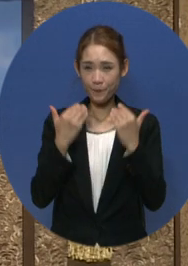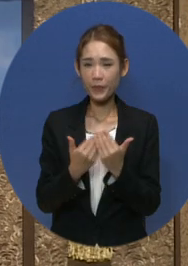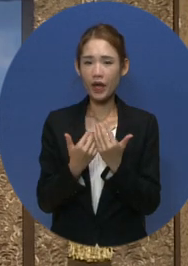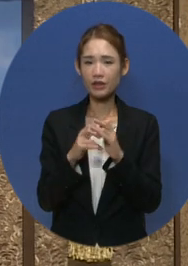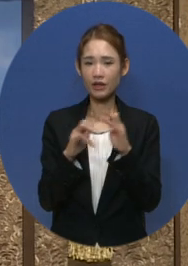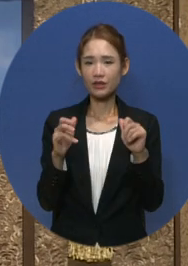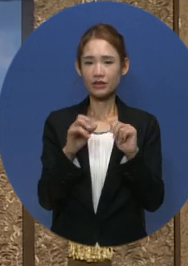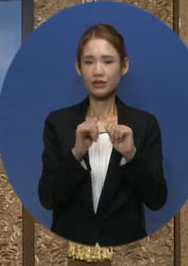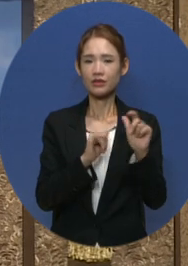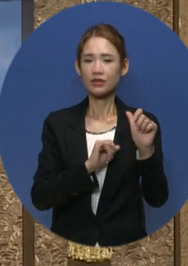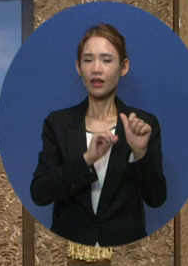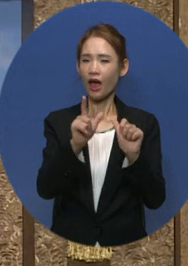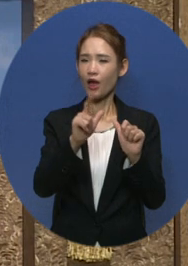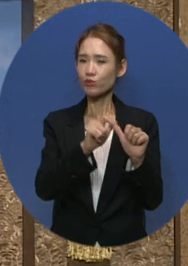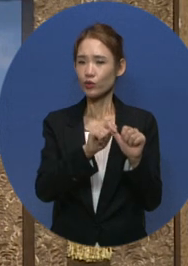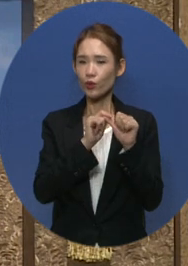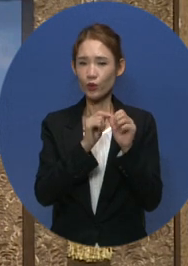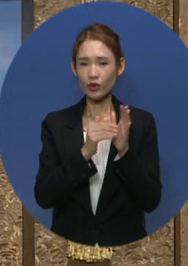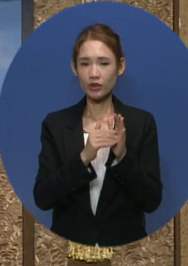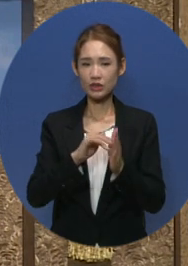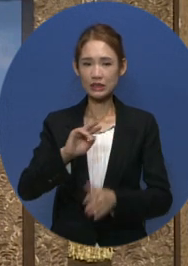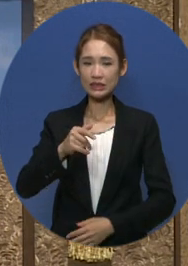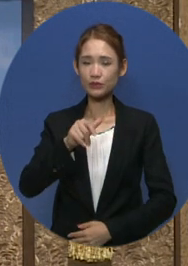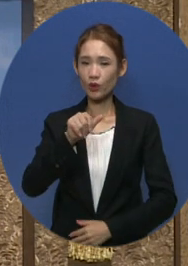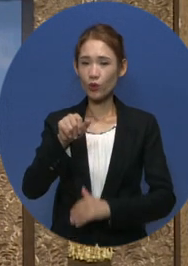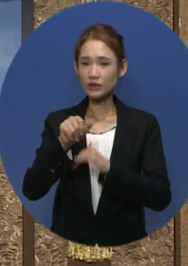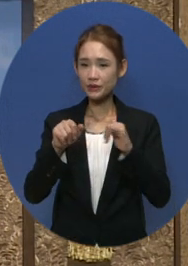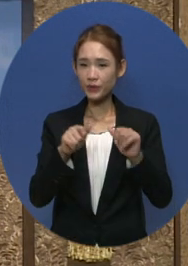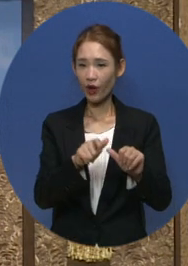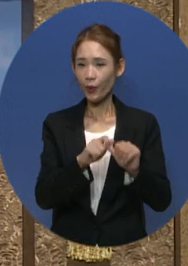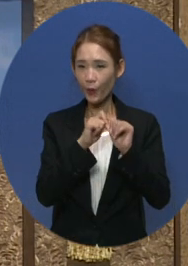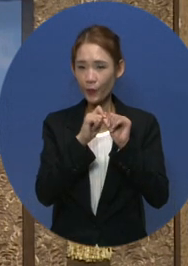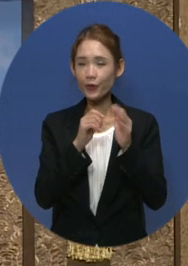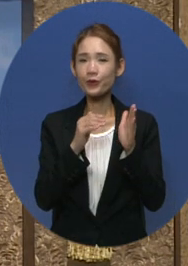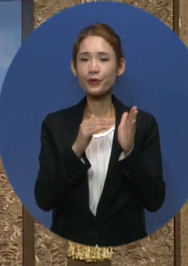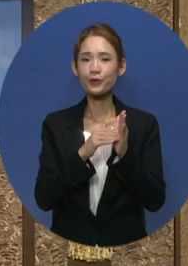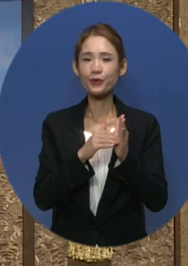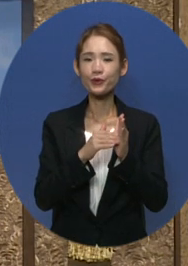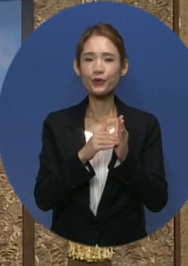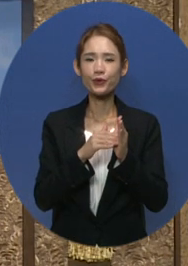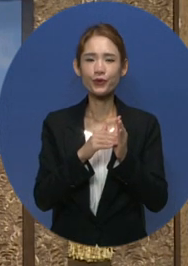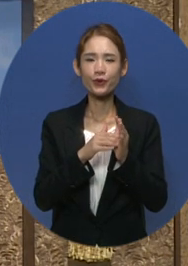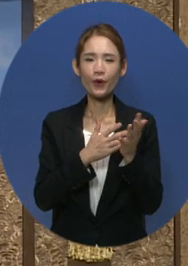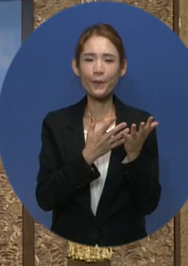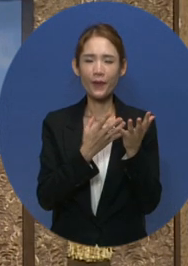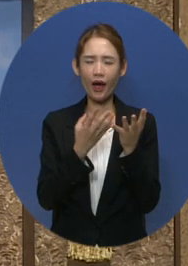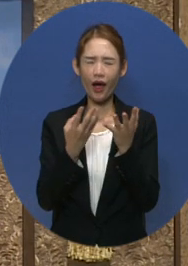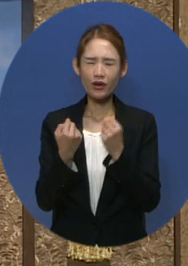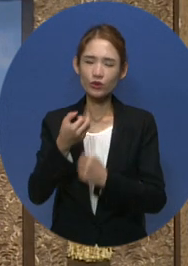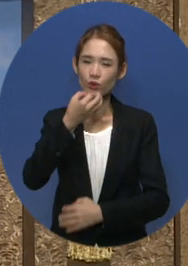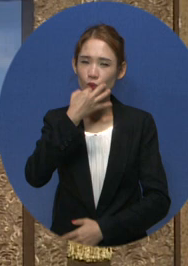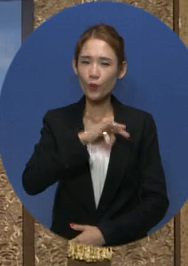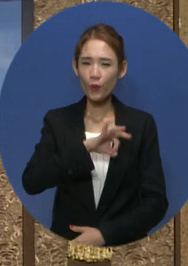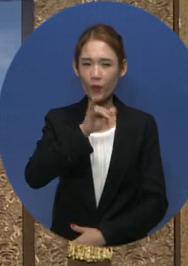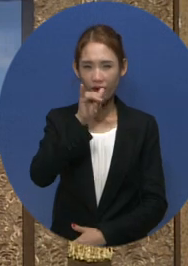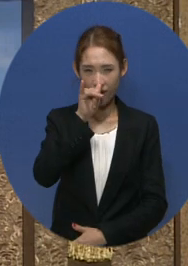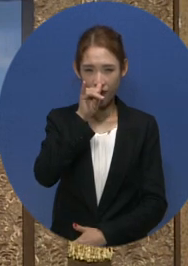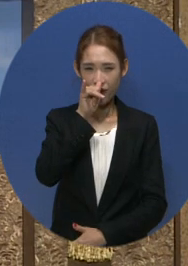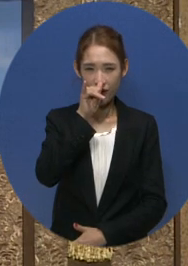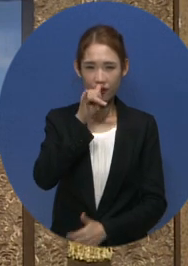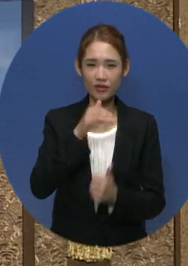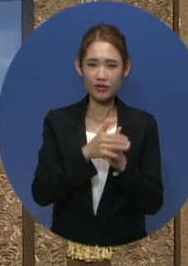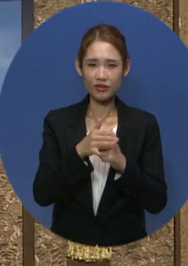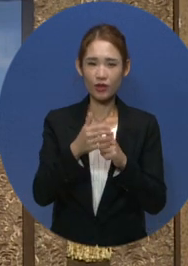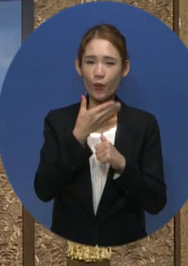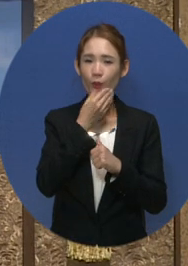발달장애인을 주로 고용하고 있는데 네. 250여 명을 고용했으니까 오. 상당히 고용 효과가 높은 네. 예, 그런 이제